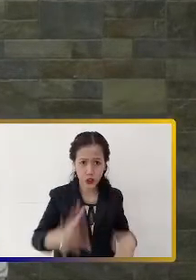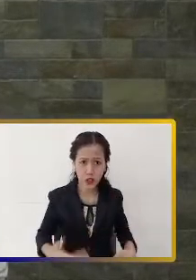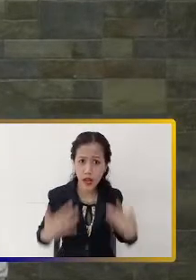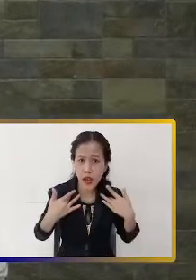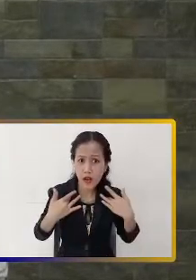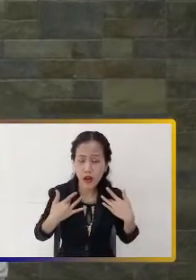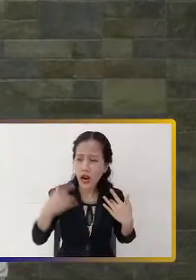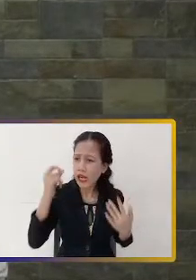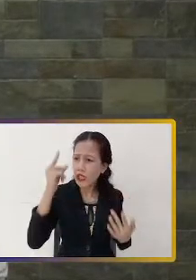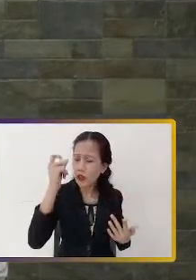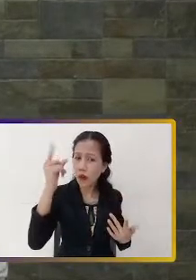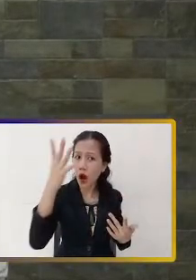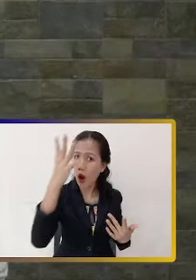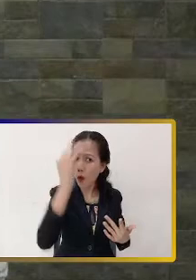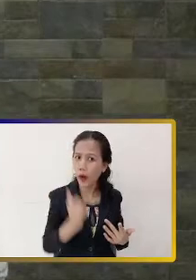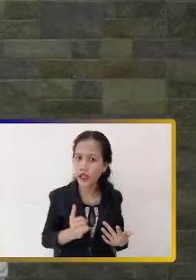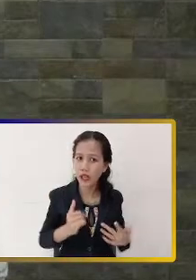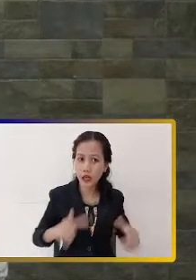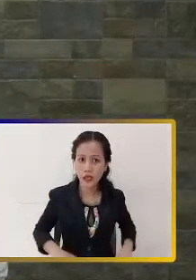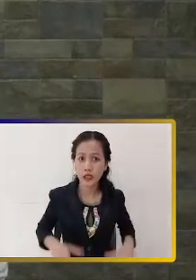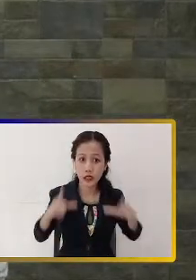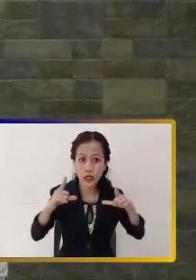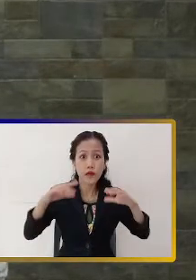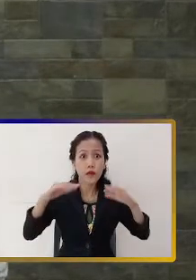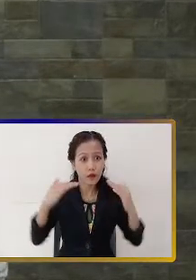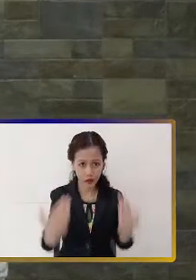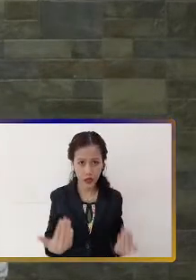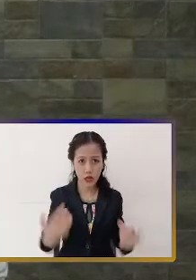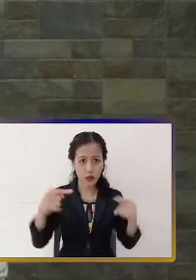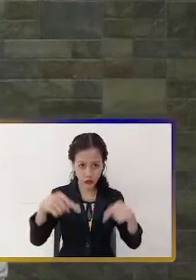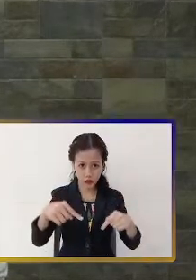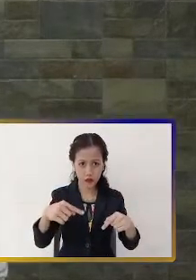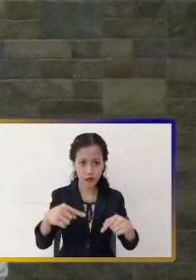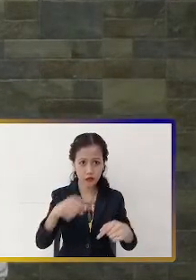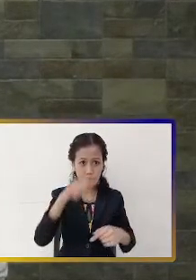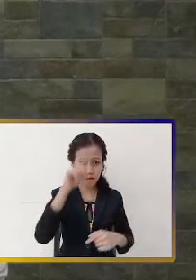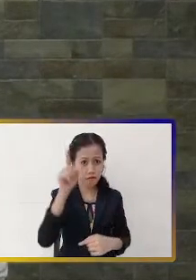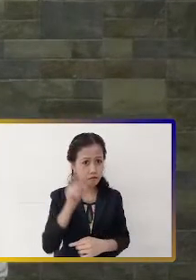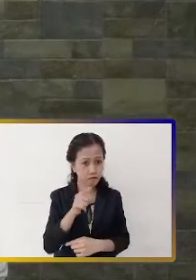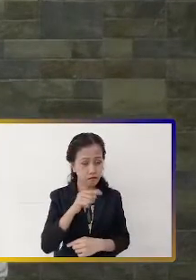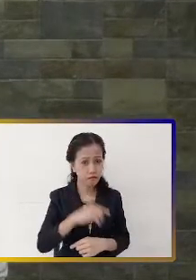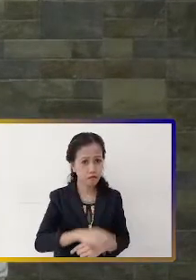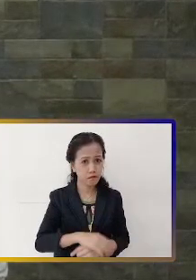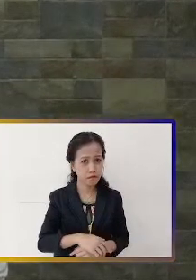in this life? Why do you exist?